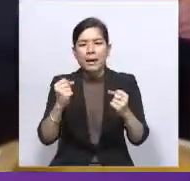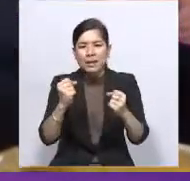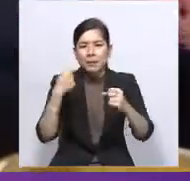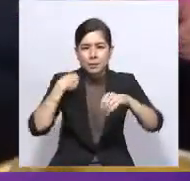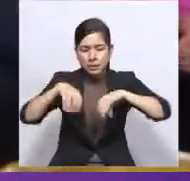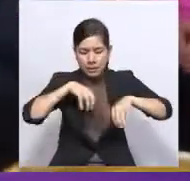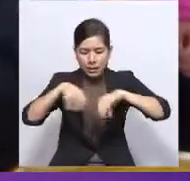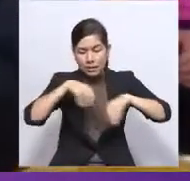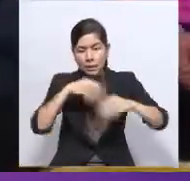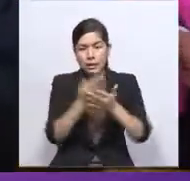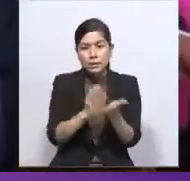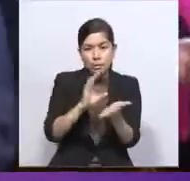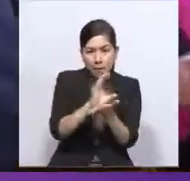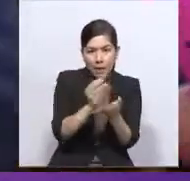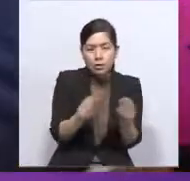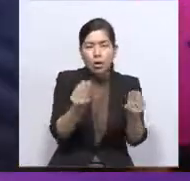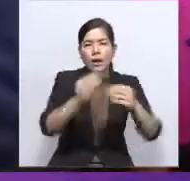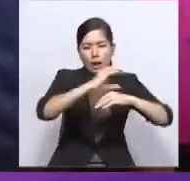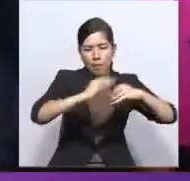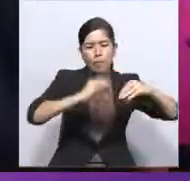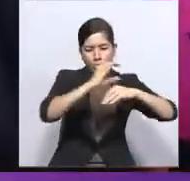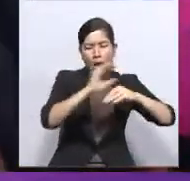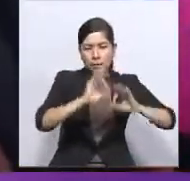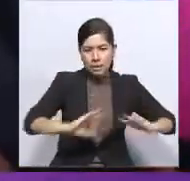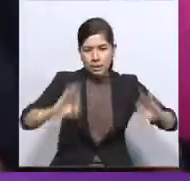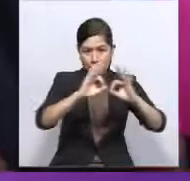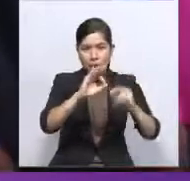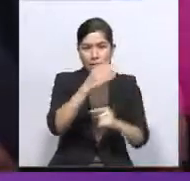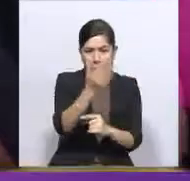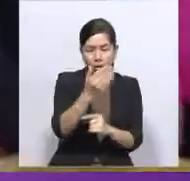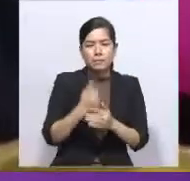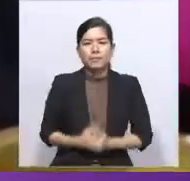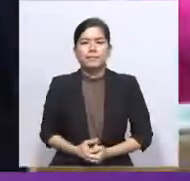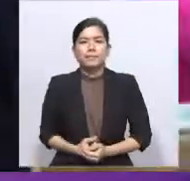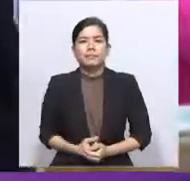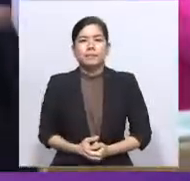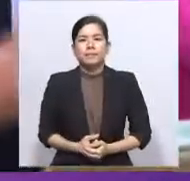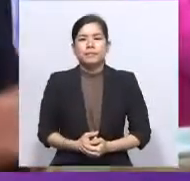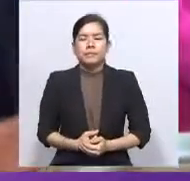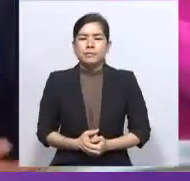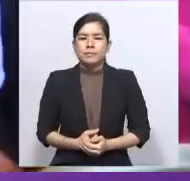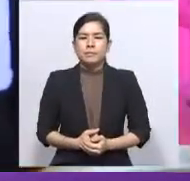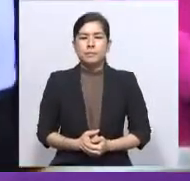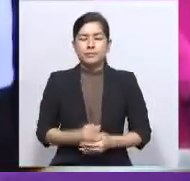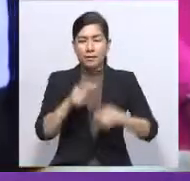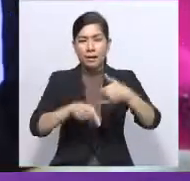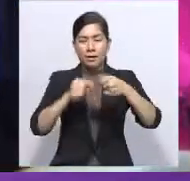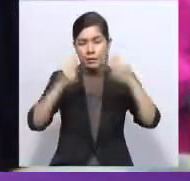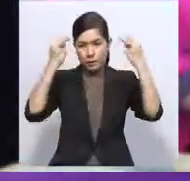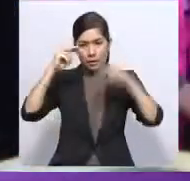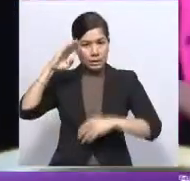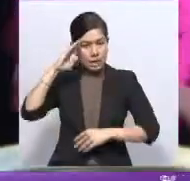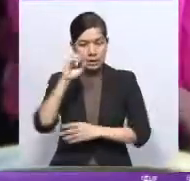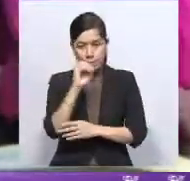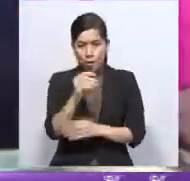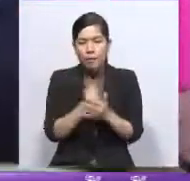าณในให้โครงการที่จำเป็นก่อนเพื่อไม่ให้มีปัญหาด้านงบประมาณในอนาคตนายกรัฐมนตรียังได้เน้นย้